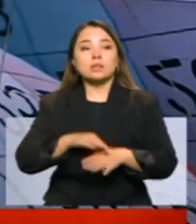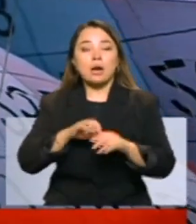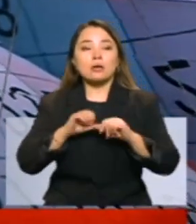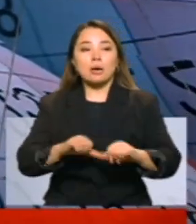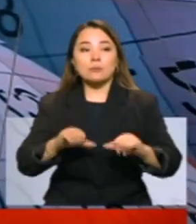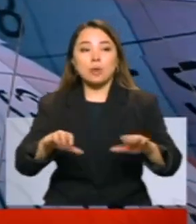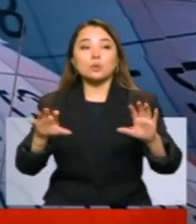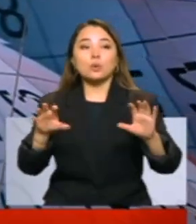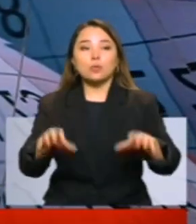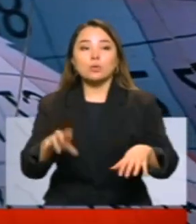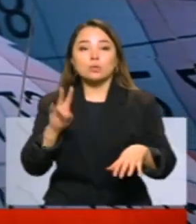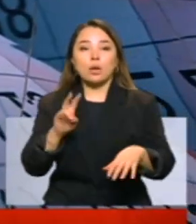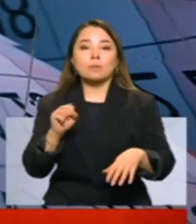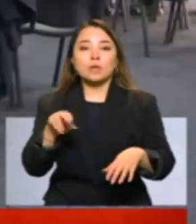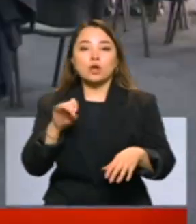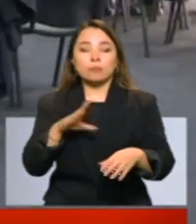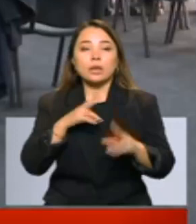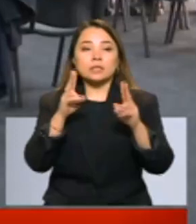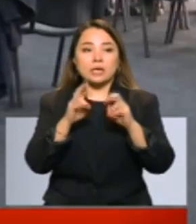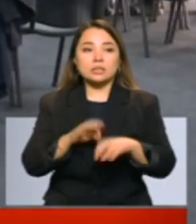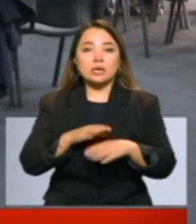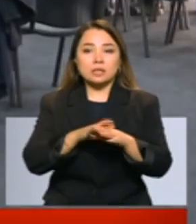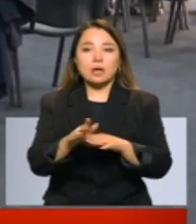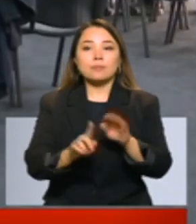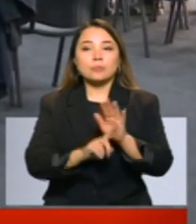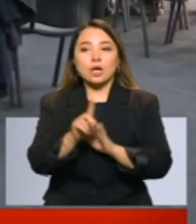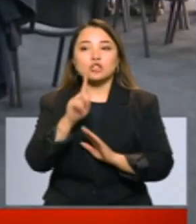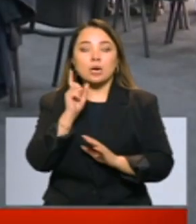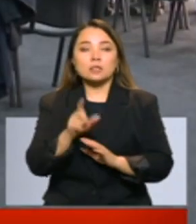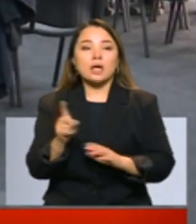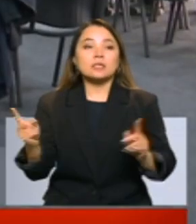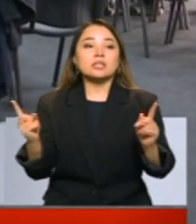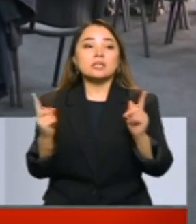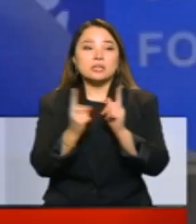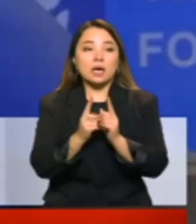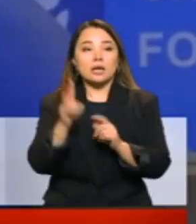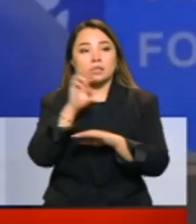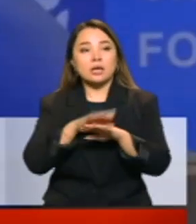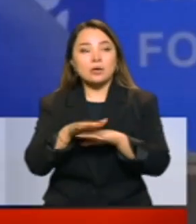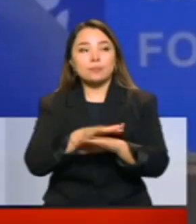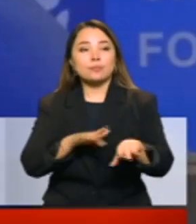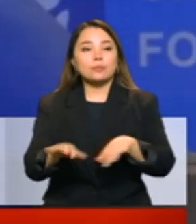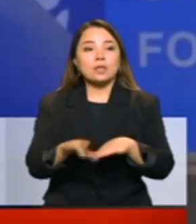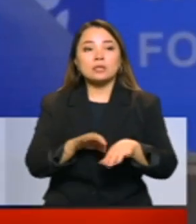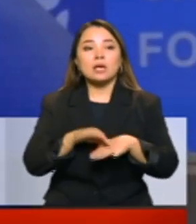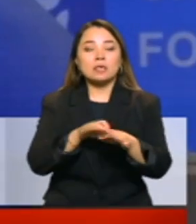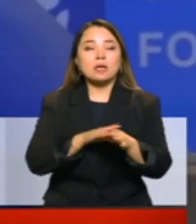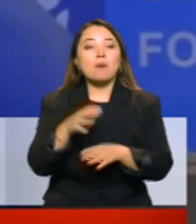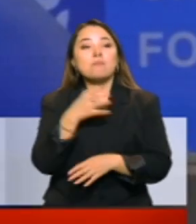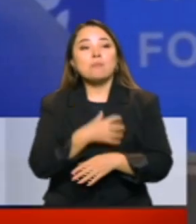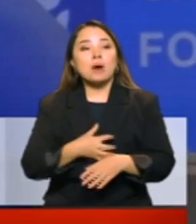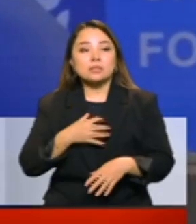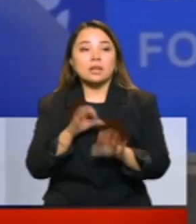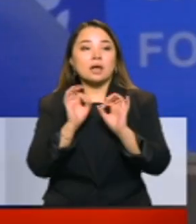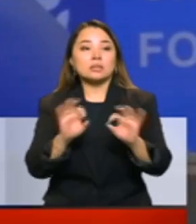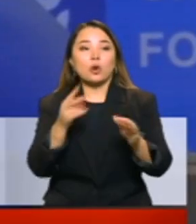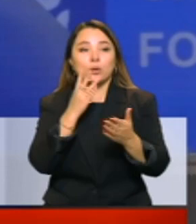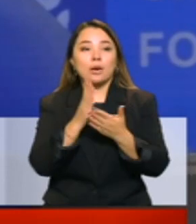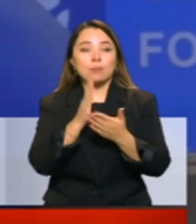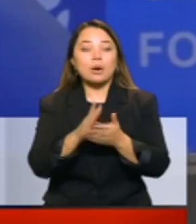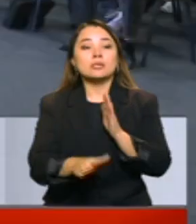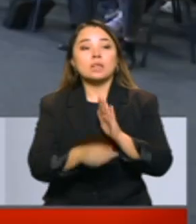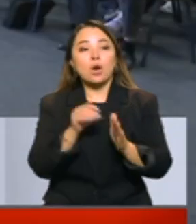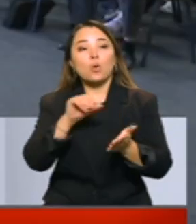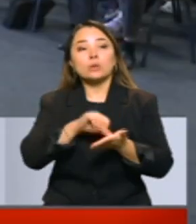комиссиясының төрағасы Нұрлан Әбдіров тексерді. Алдымен жастармен кездесіп, ел үшін айтулы шараның маңызын түсіндірді. Кейін